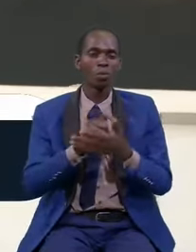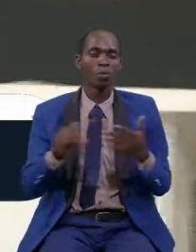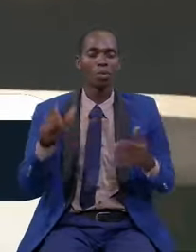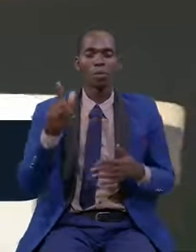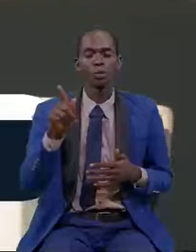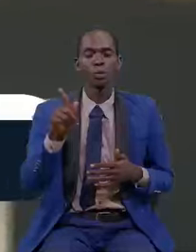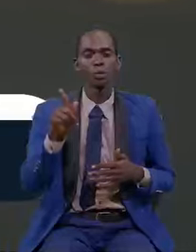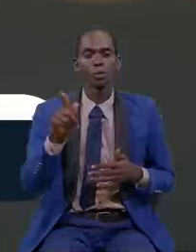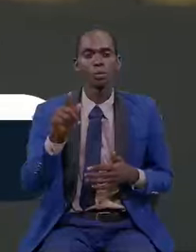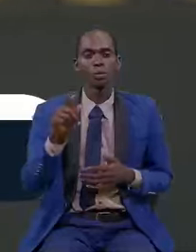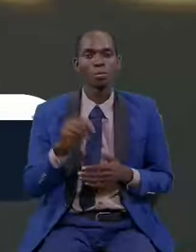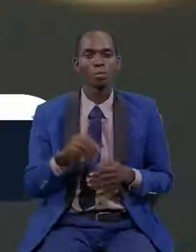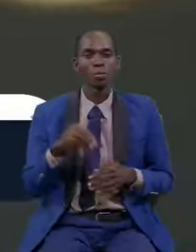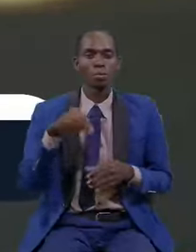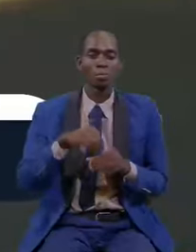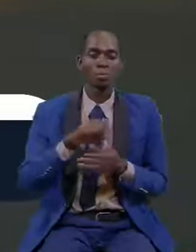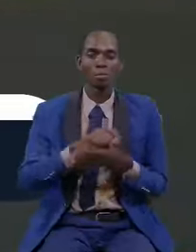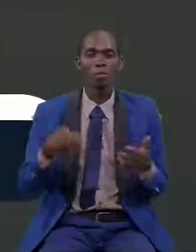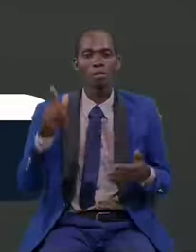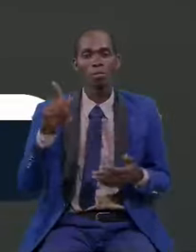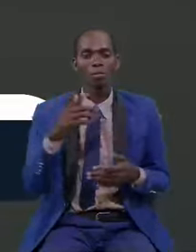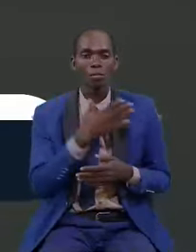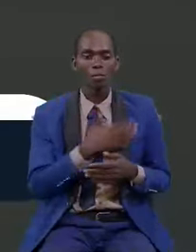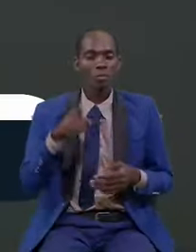1, verset 21.